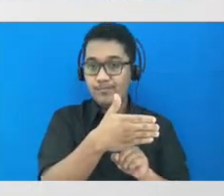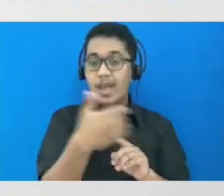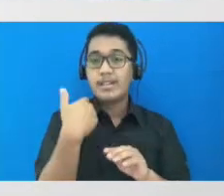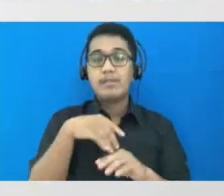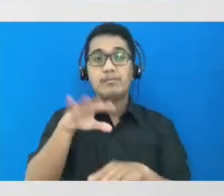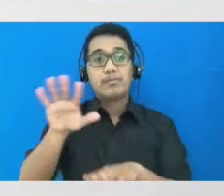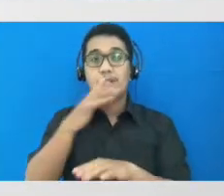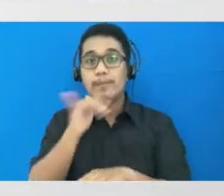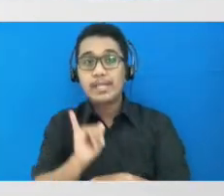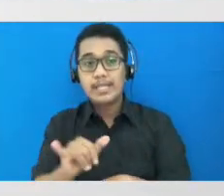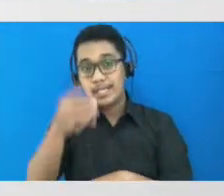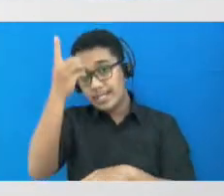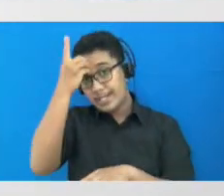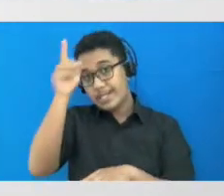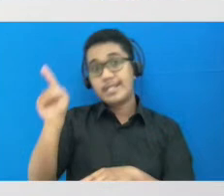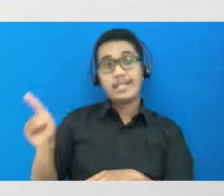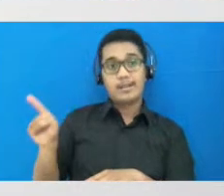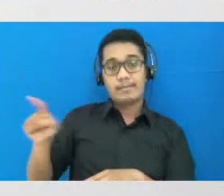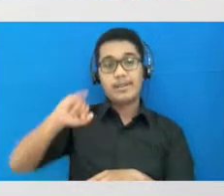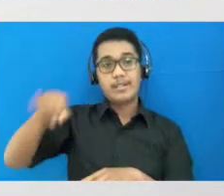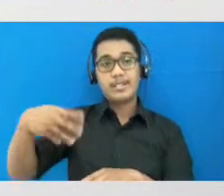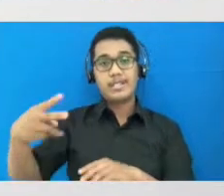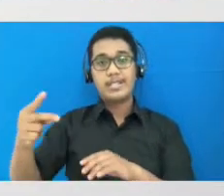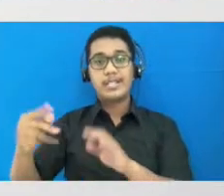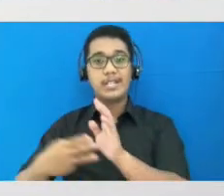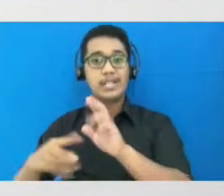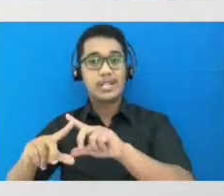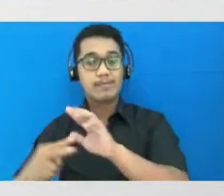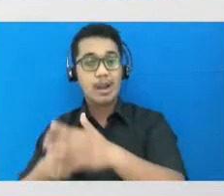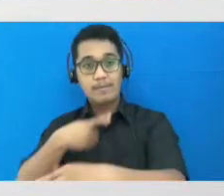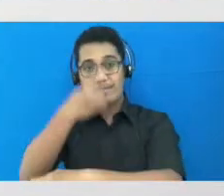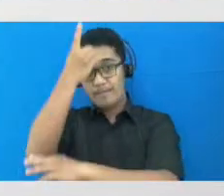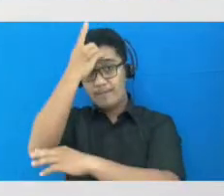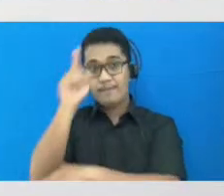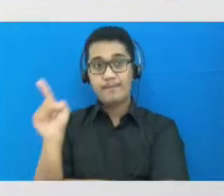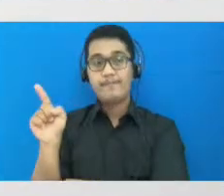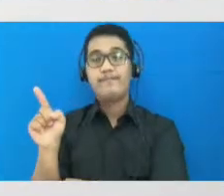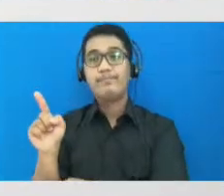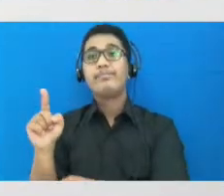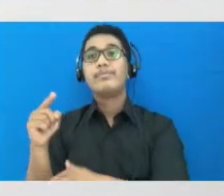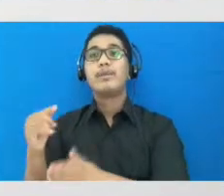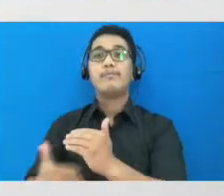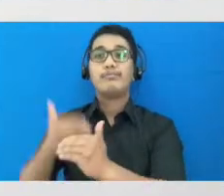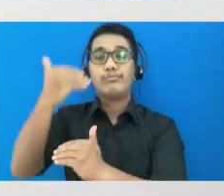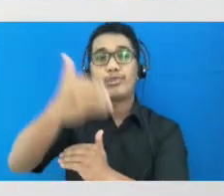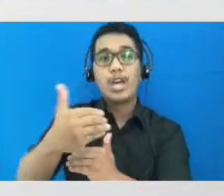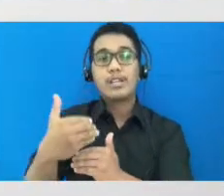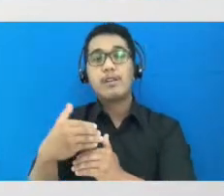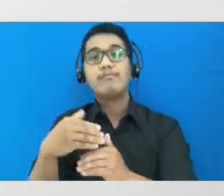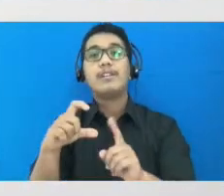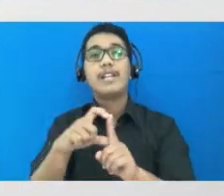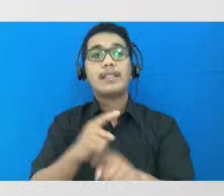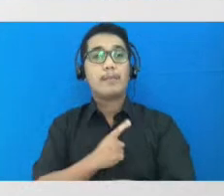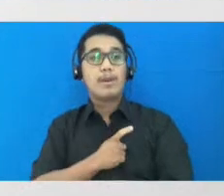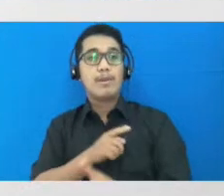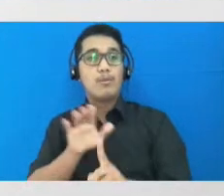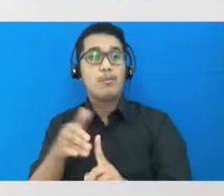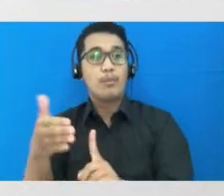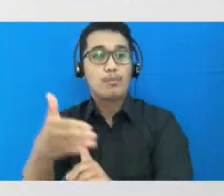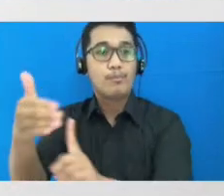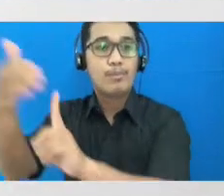Jerman. Tapi dan sejak itu juga telah bermunculan banyak peraturan data perlindungan data pribadi di berbagai negara Uni